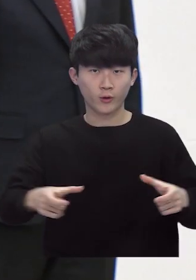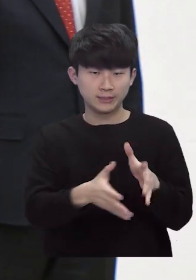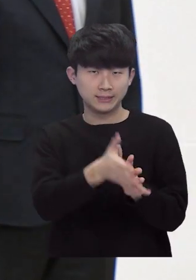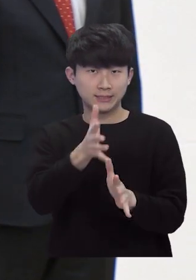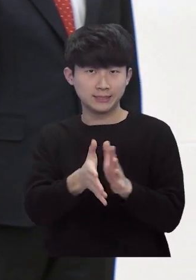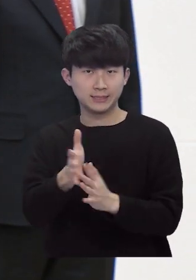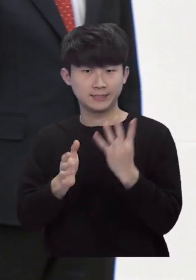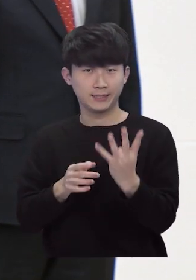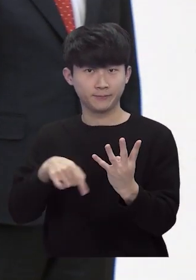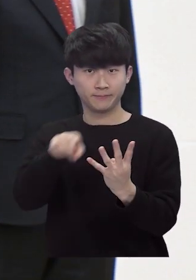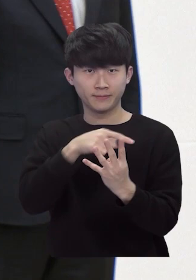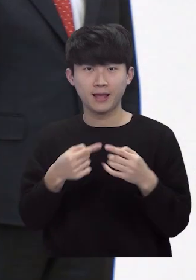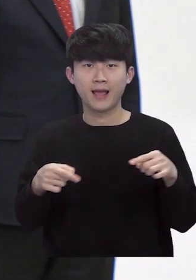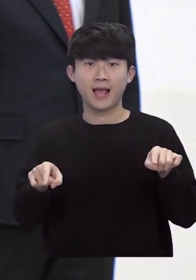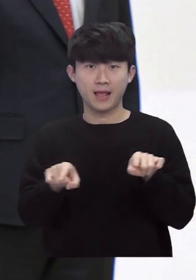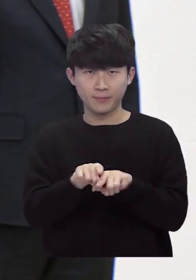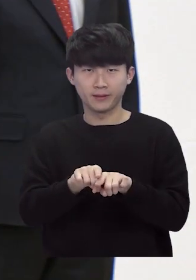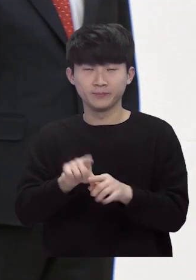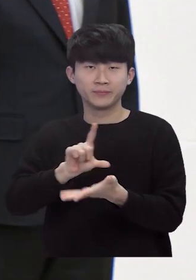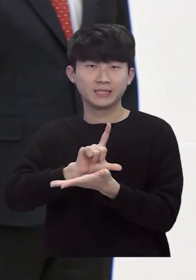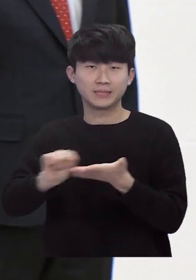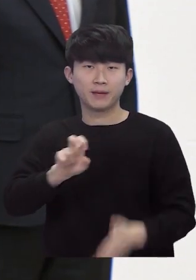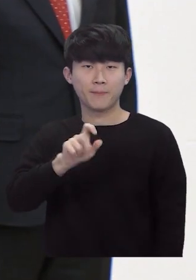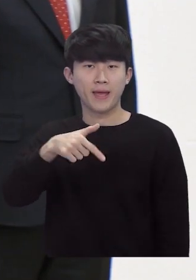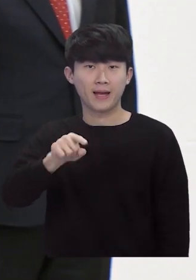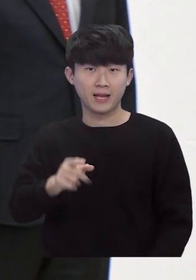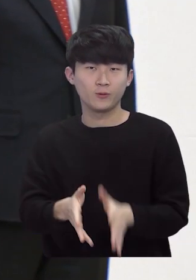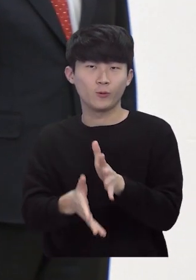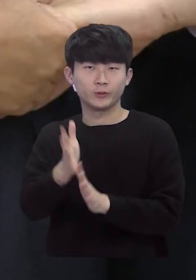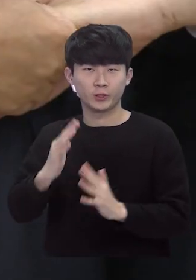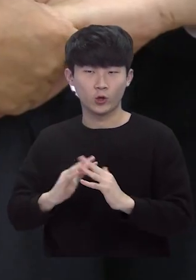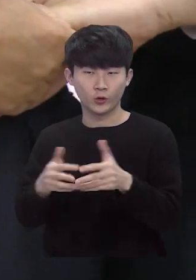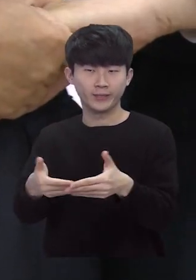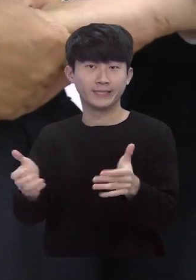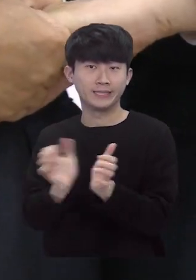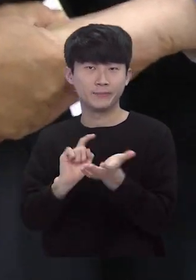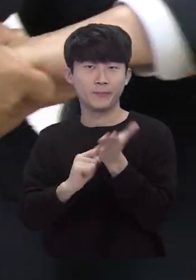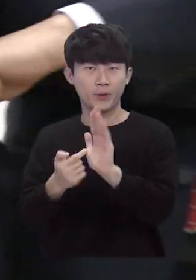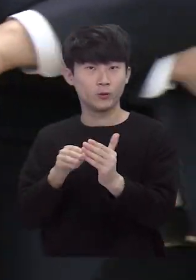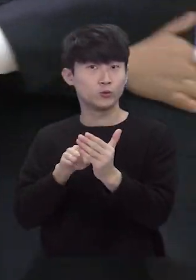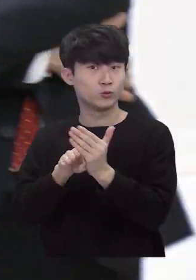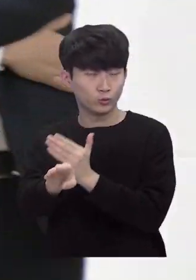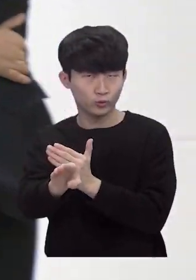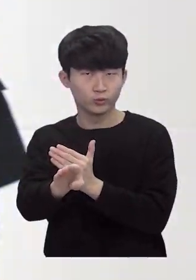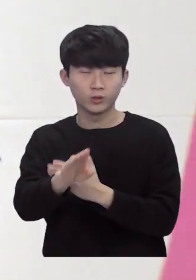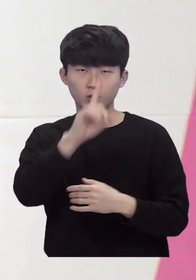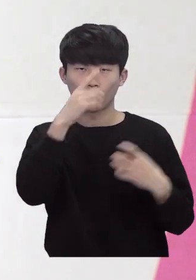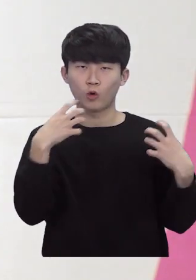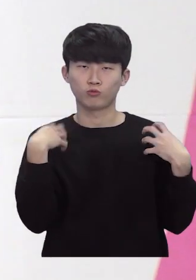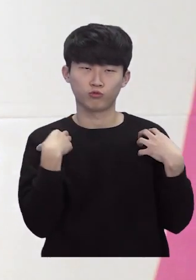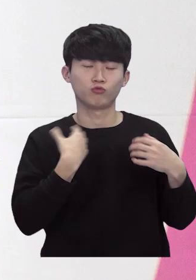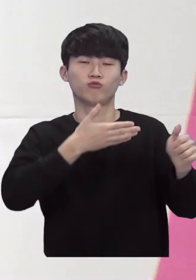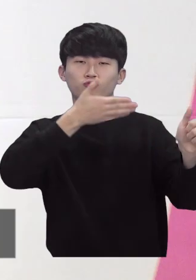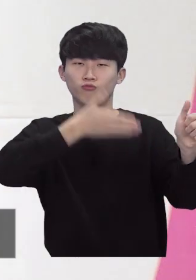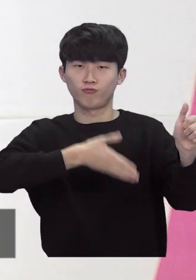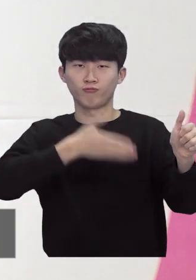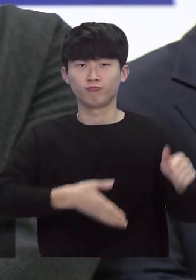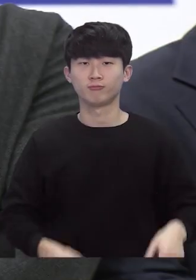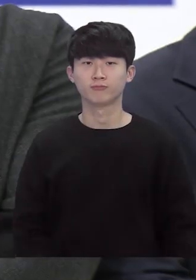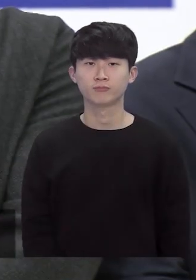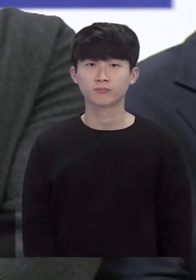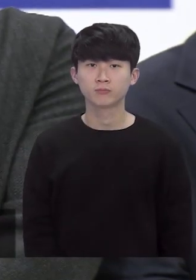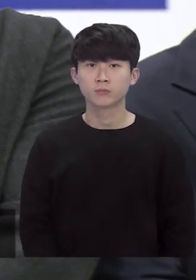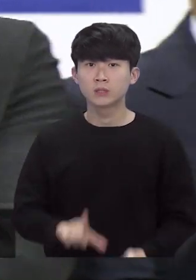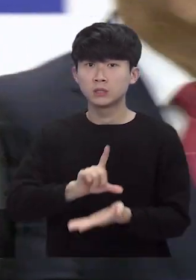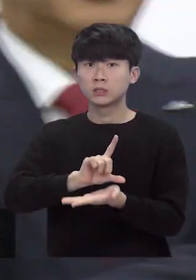충청권 4개 시도가 지방 메가시티의 선도 모델로 충청권 메가시티 출범을 예고하고 국가적인 지원을 요청했습니다.